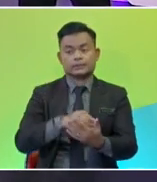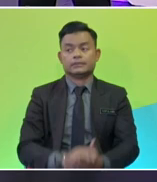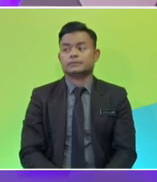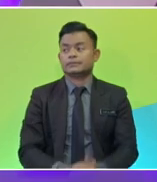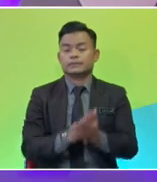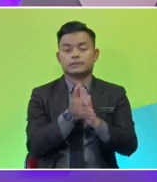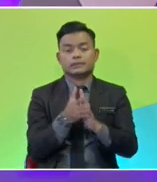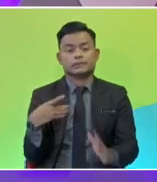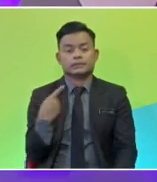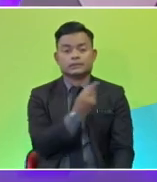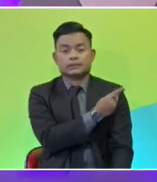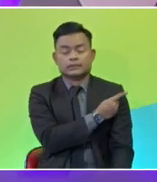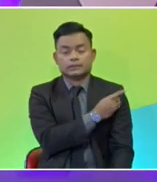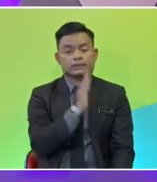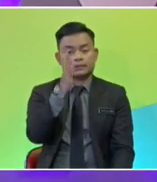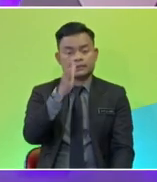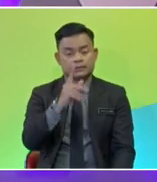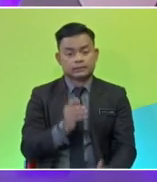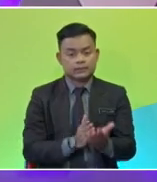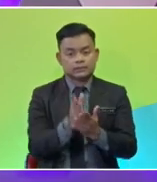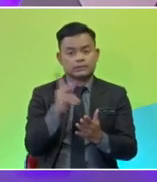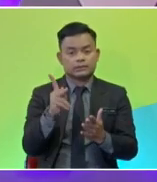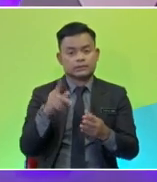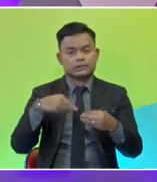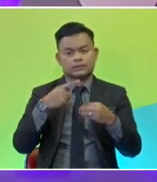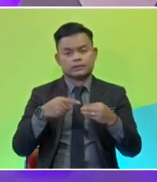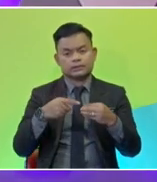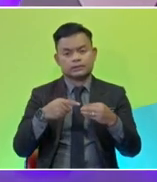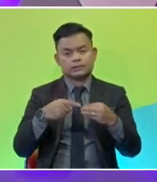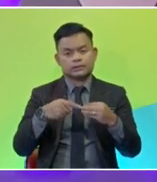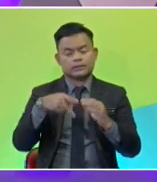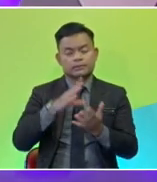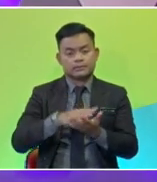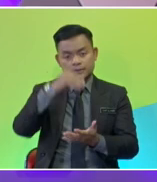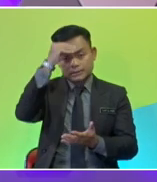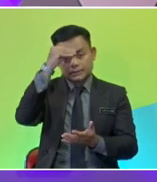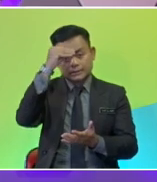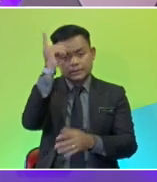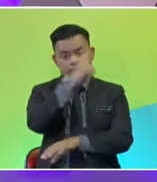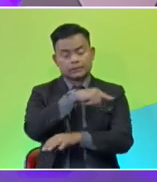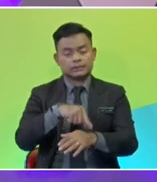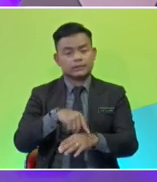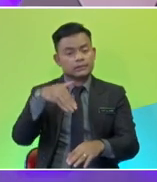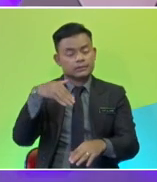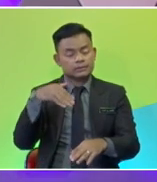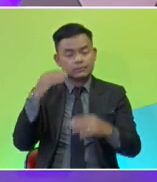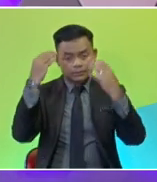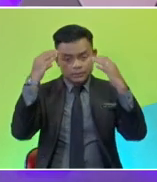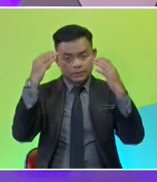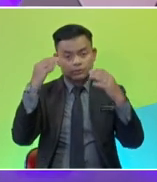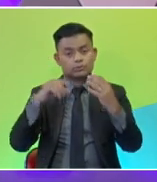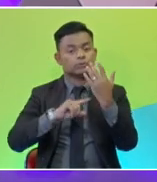teruskan tentang pelajaran kita pada hari ini jadi sebelum cek gu mulutkan cek guna murid-murid di rumah dan begitu juga Abang